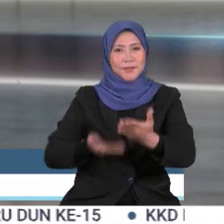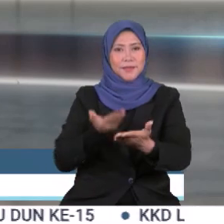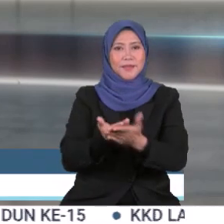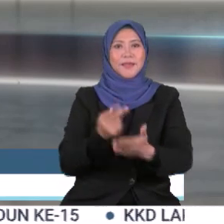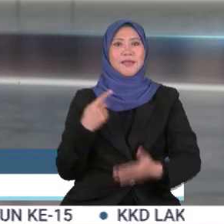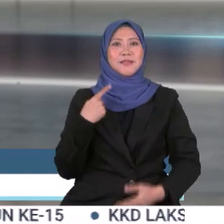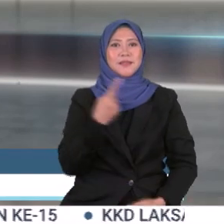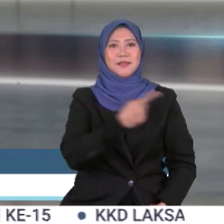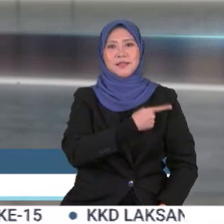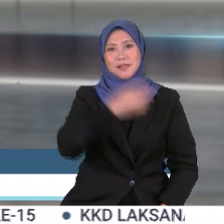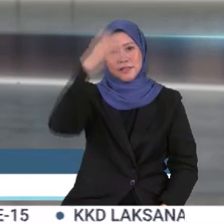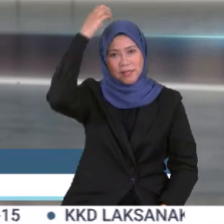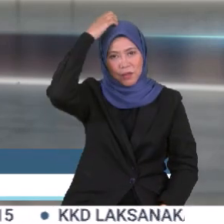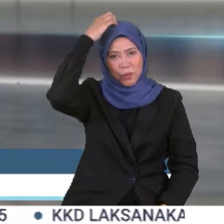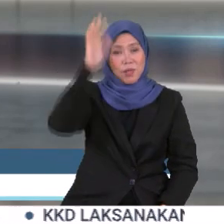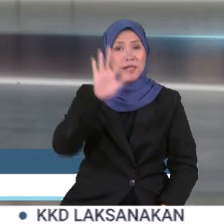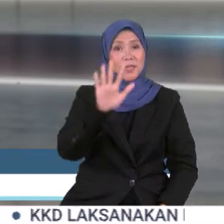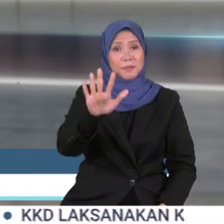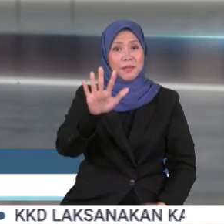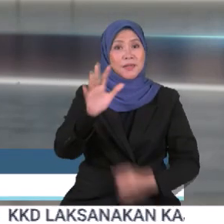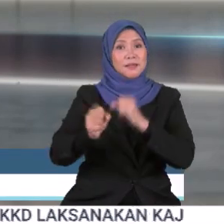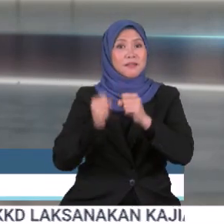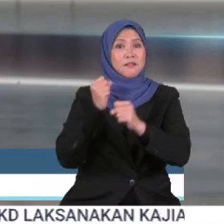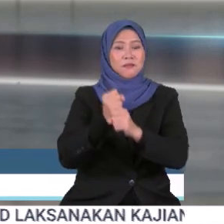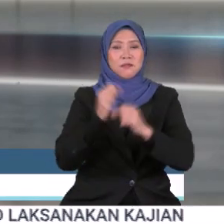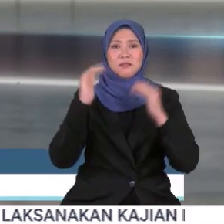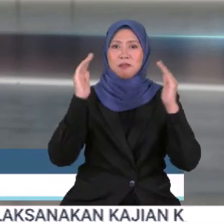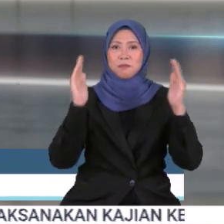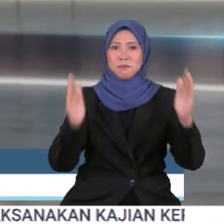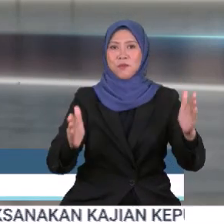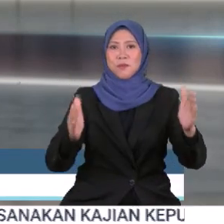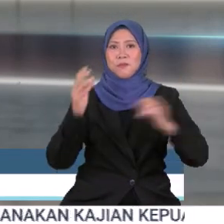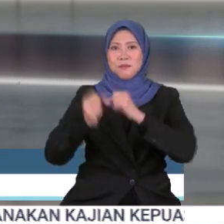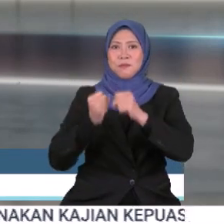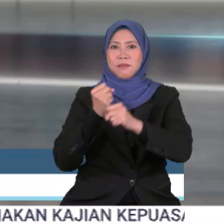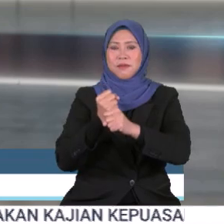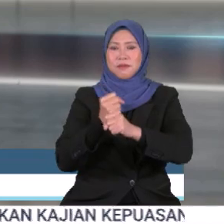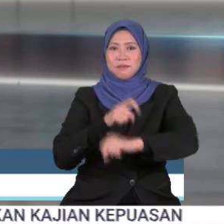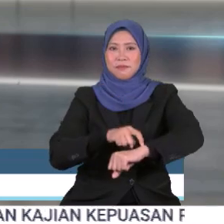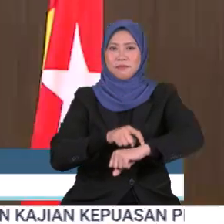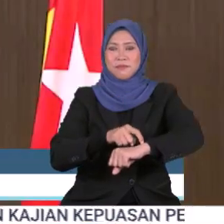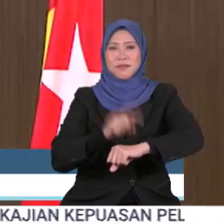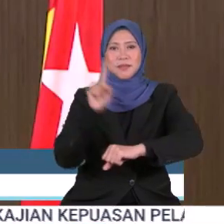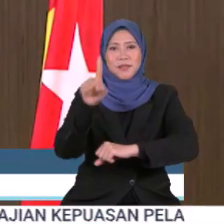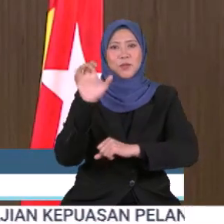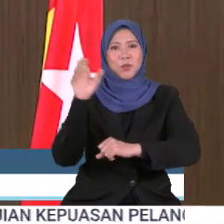kita Selangor l tekad l tahun dalam tempoh masa 100